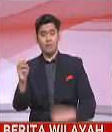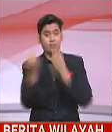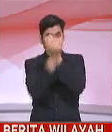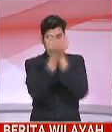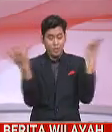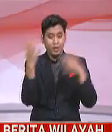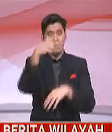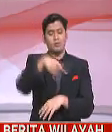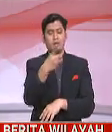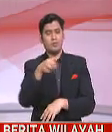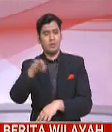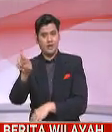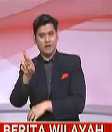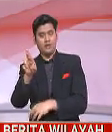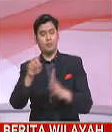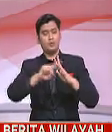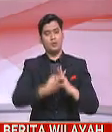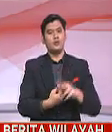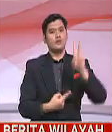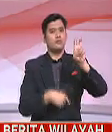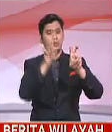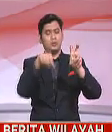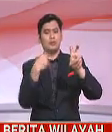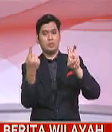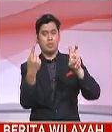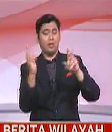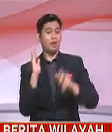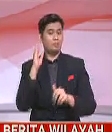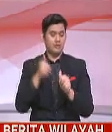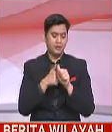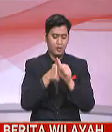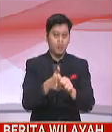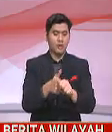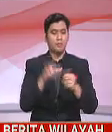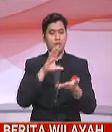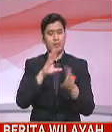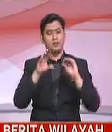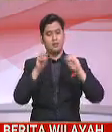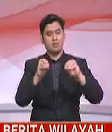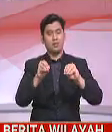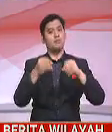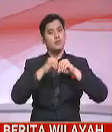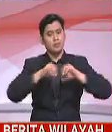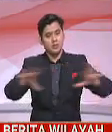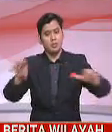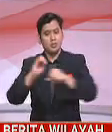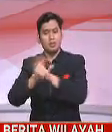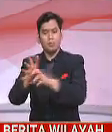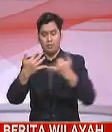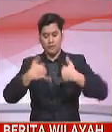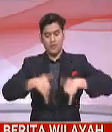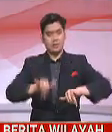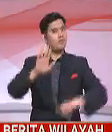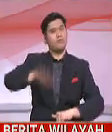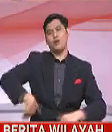bermula 20 Januari bagi memastikan murid dapat mengikuti pembelajaran secara optimum biarpun penularan COVID-19 masih belum